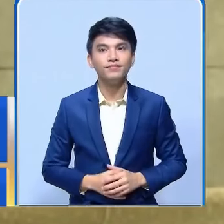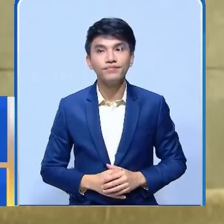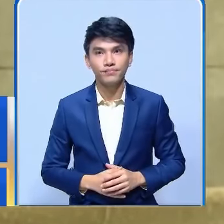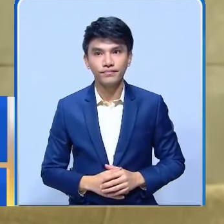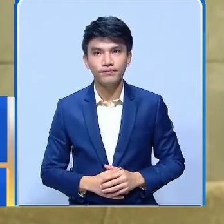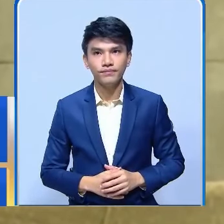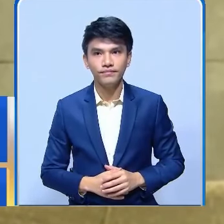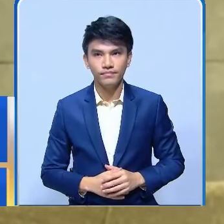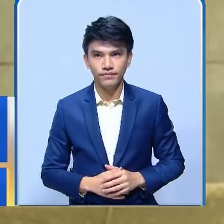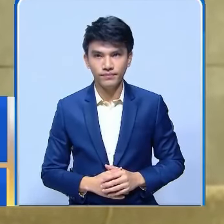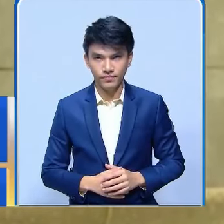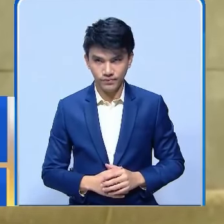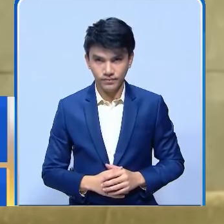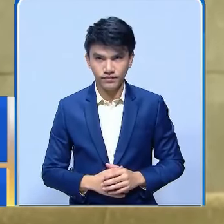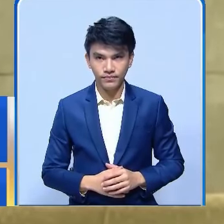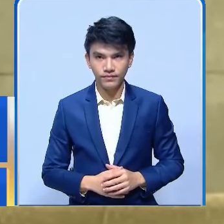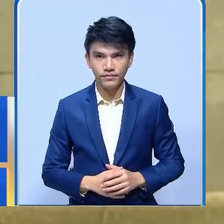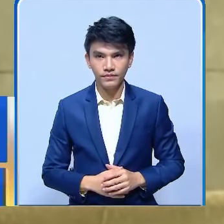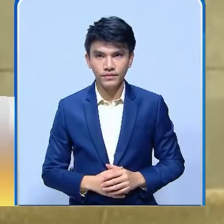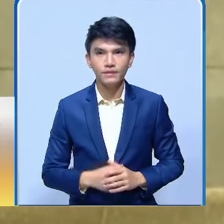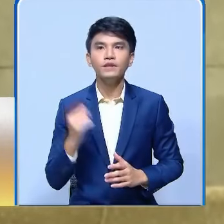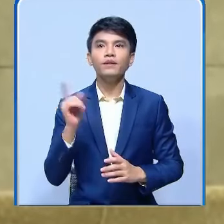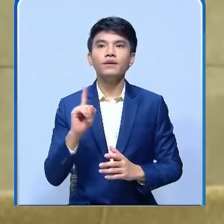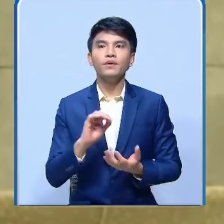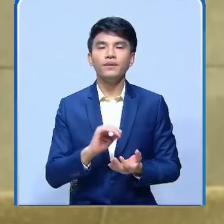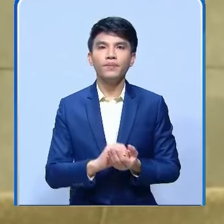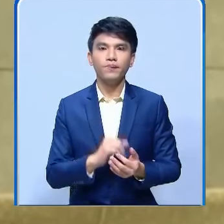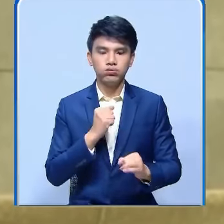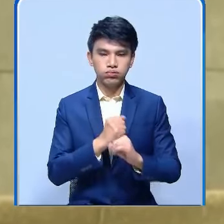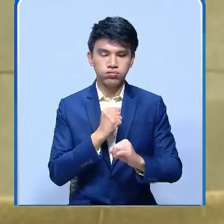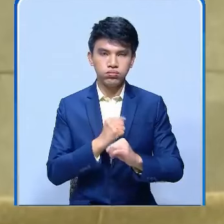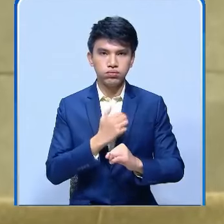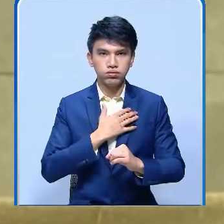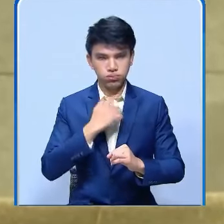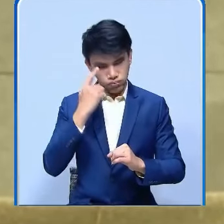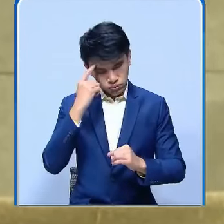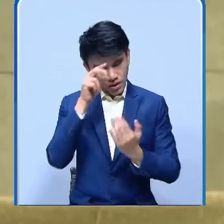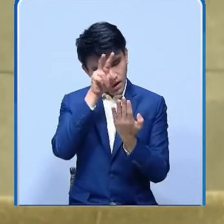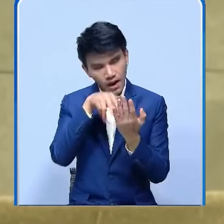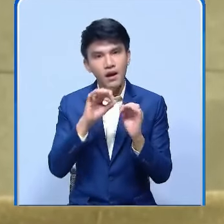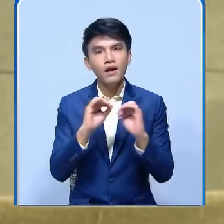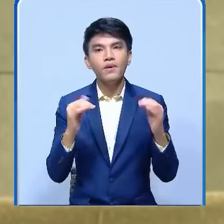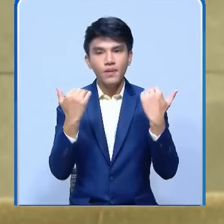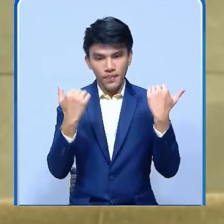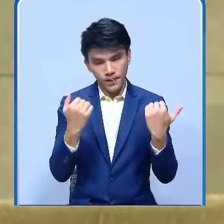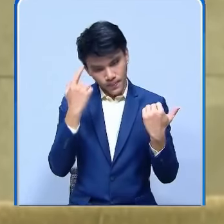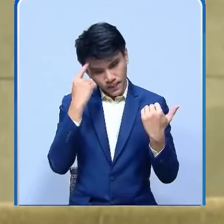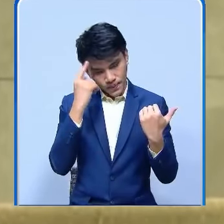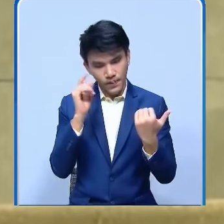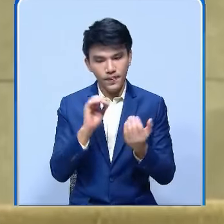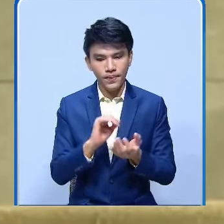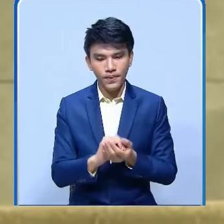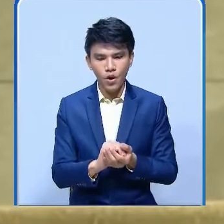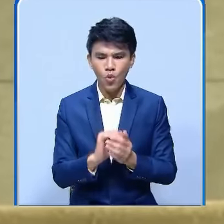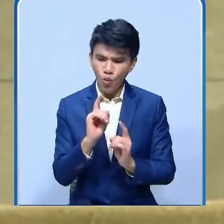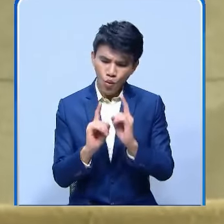ที่คุณศักดิ์สยามไปเป็นอะไรถ้าผมรู้แต่ผมไม่ได้อ่านแต่ว่าน่าจะก็ถ้าเรื่องผู้บริหารบ้านหรือซื้อหุ้นหรืออำ